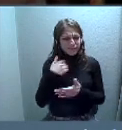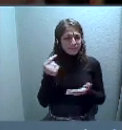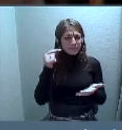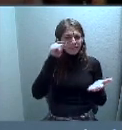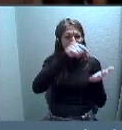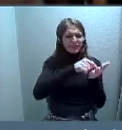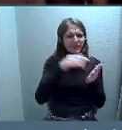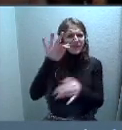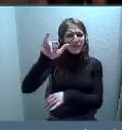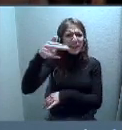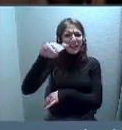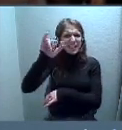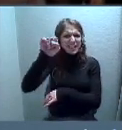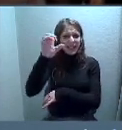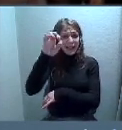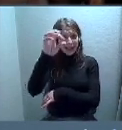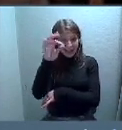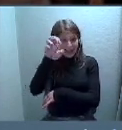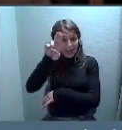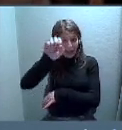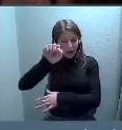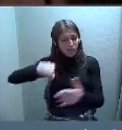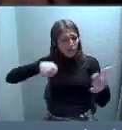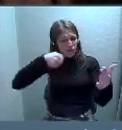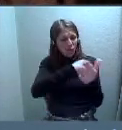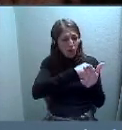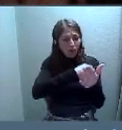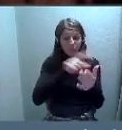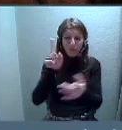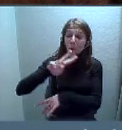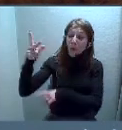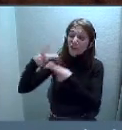le bout du monde, et c'est aussi le... C'est Fontpeyron. Oui.